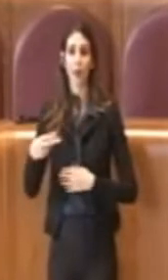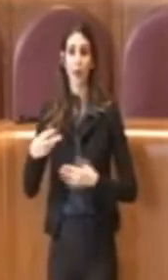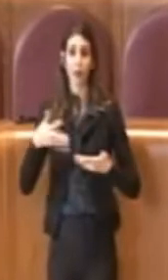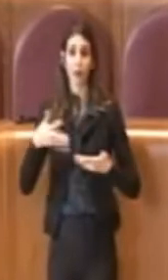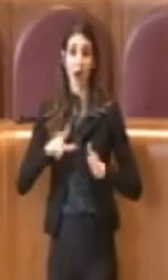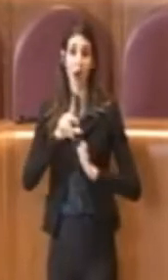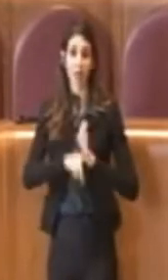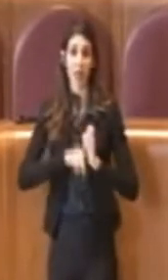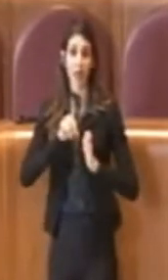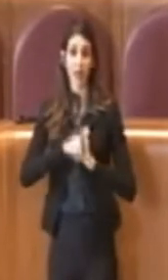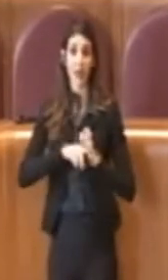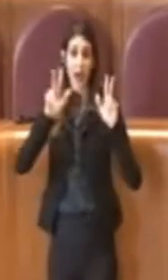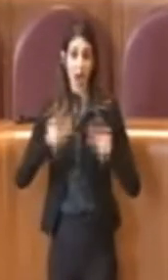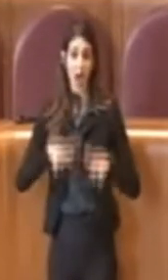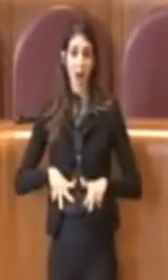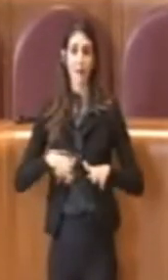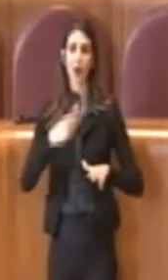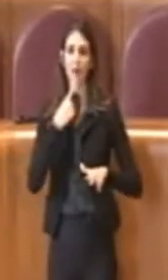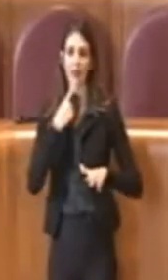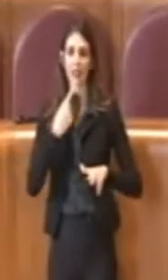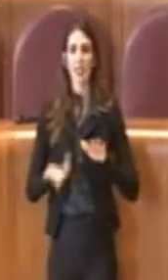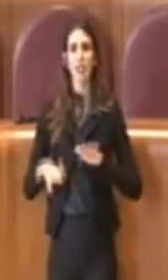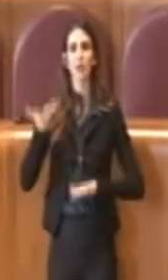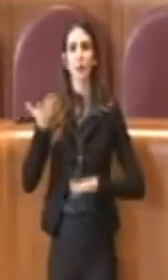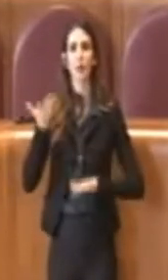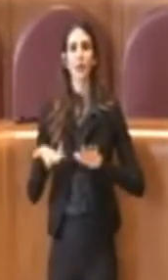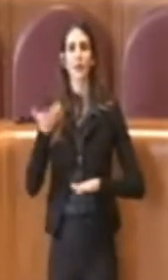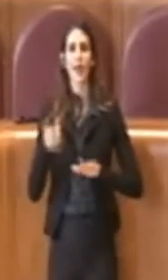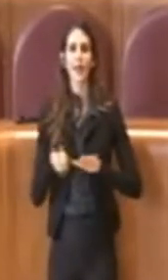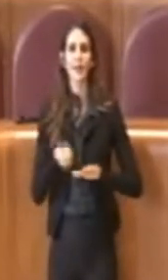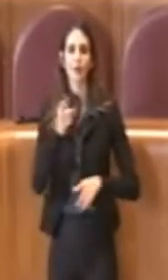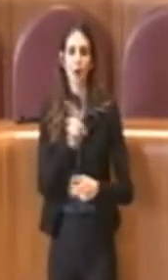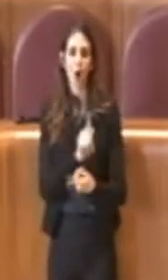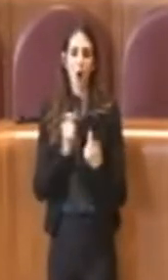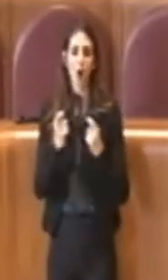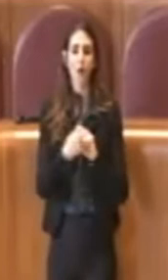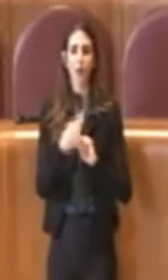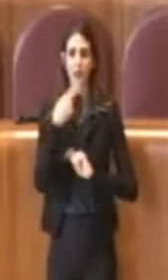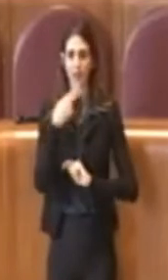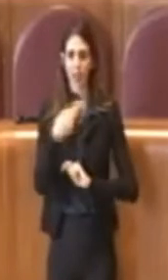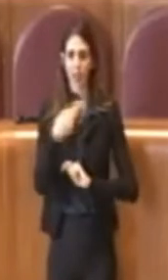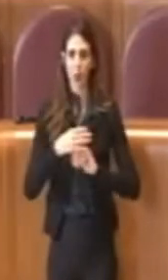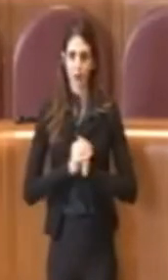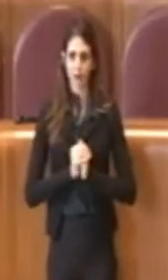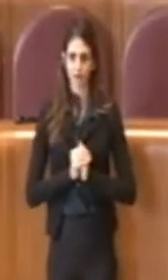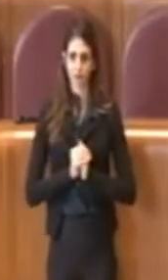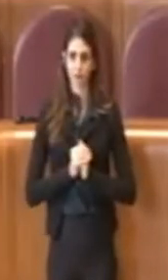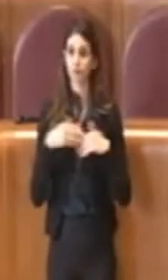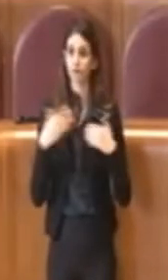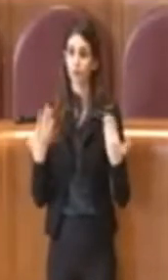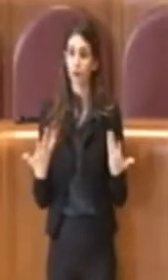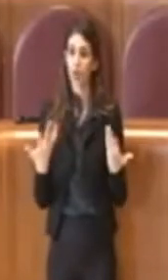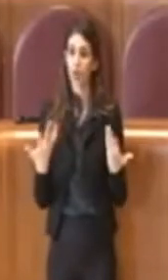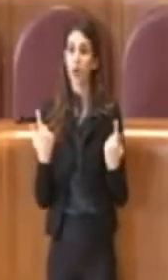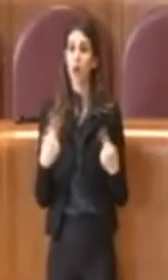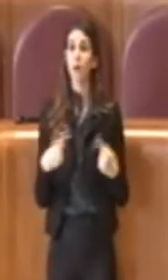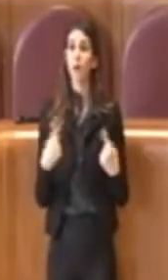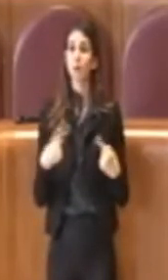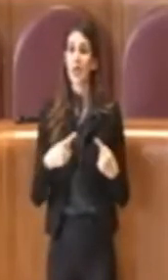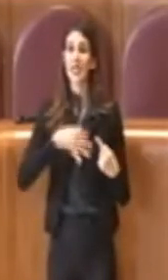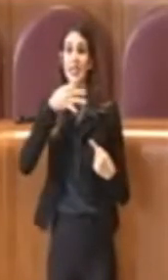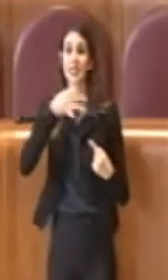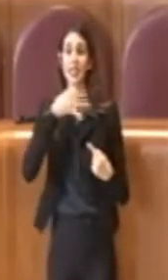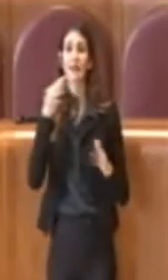della delibera delle sovrintendenze che hanno cambiato appunto denominazione. Quindi non è un elemento